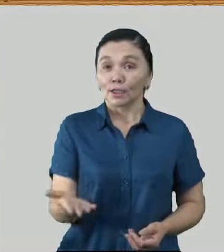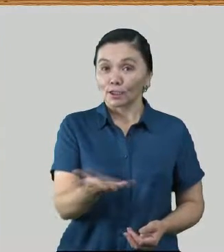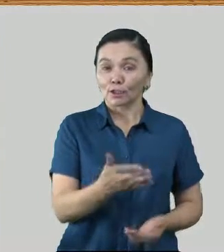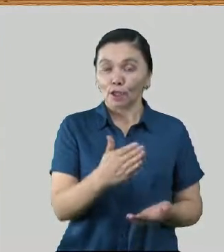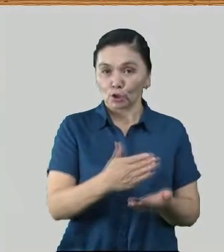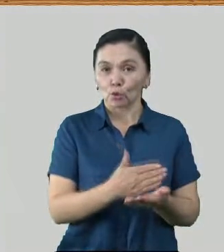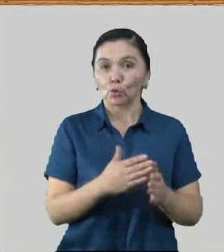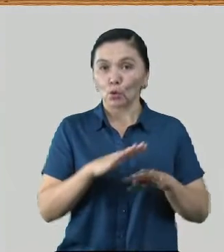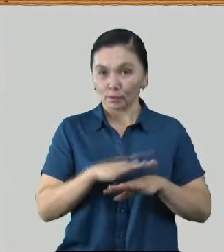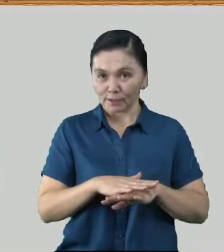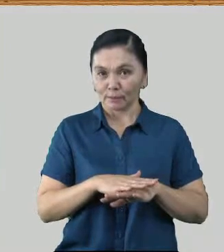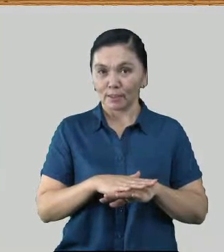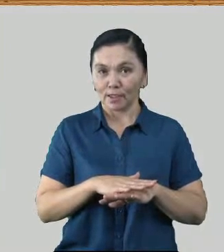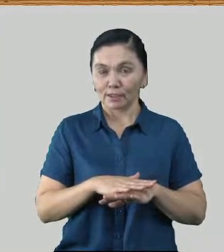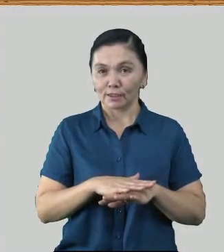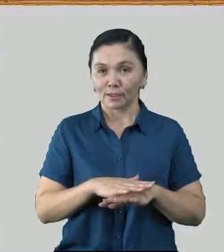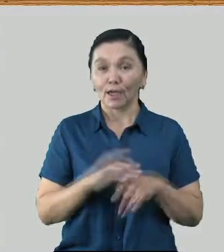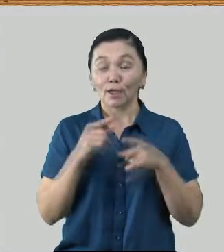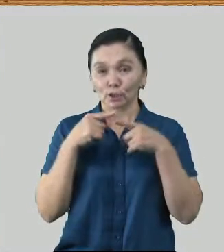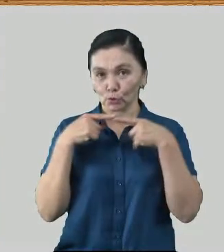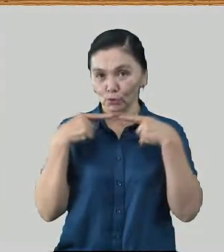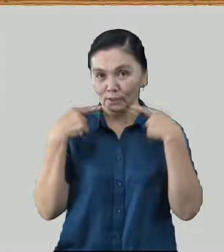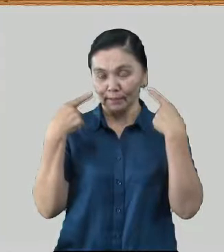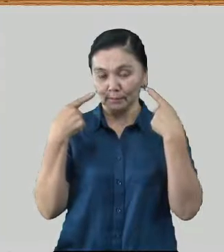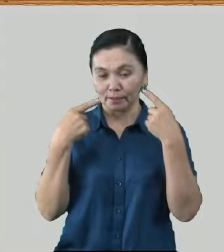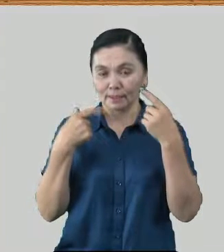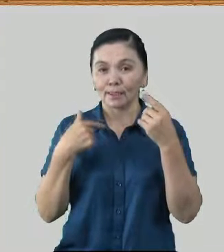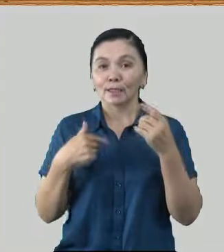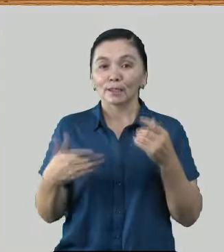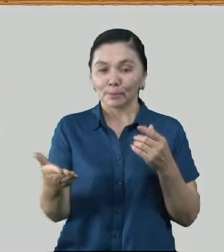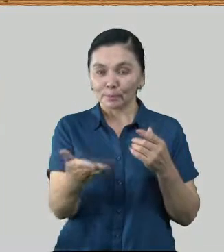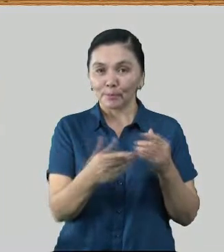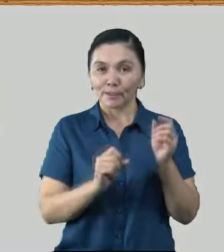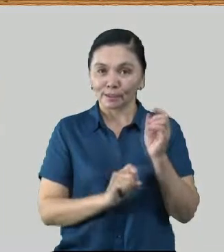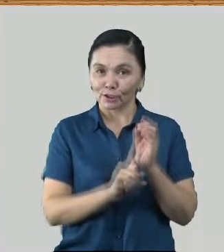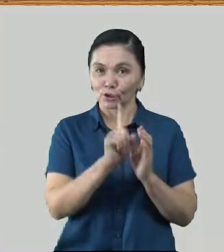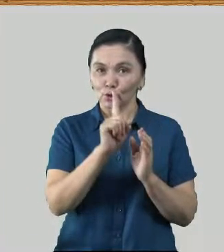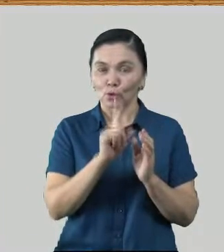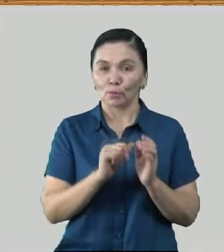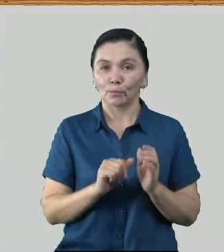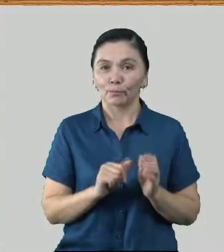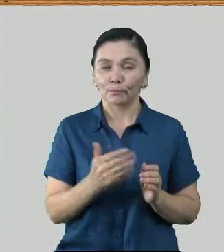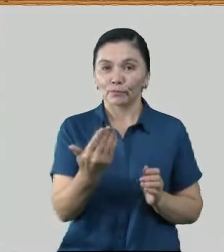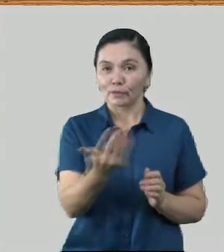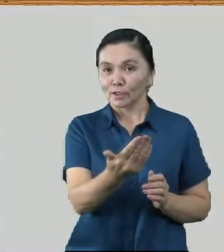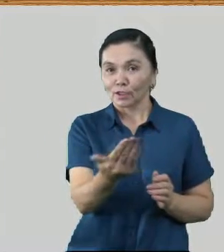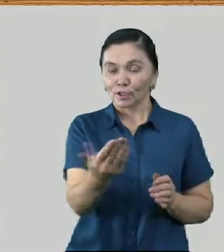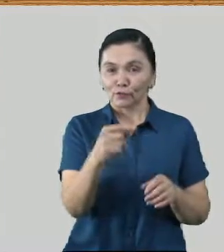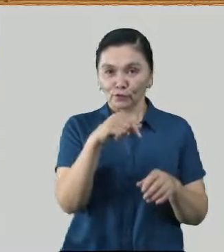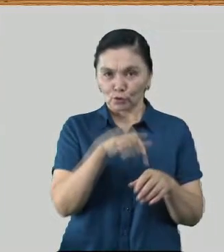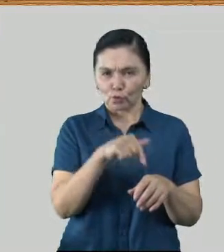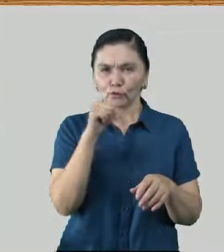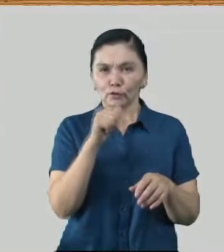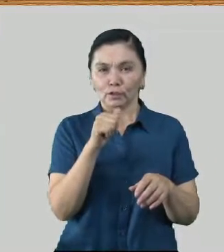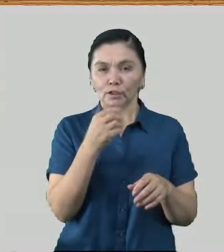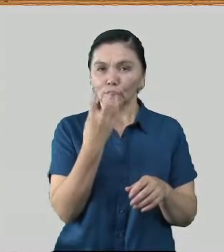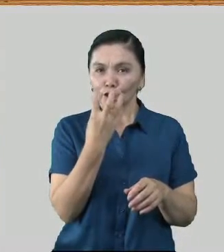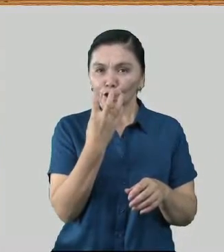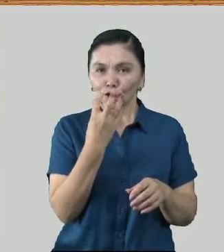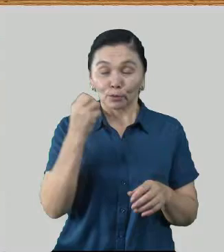Наш урок математики с улыбки мы начнем. Вы чувствуете тепло солнышка?